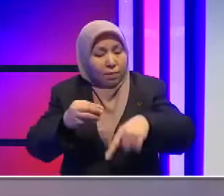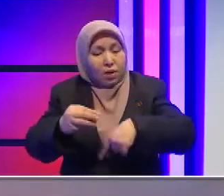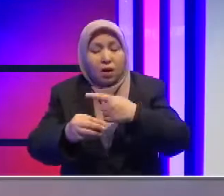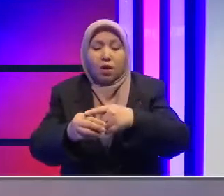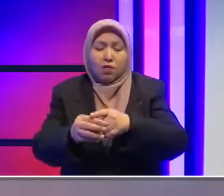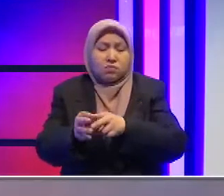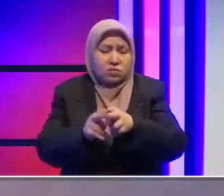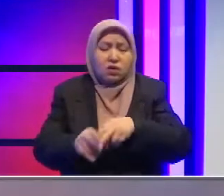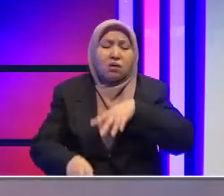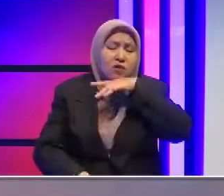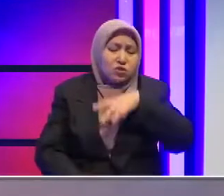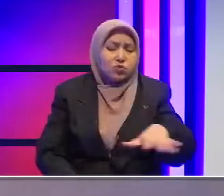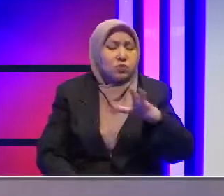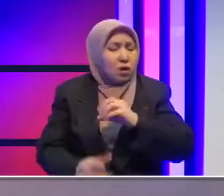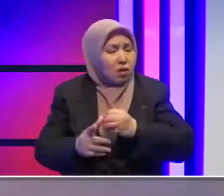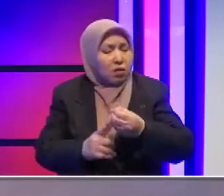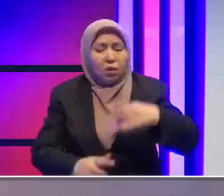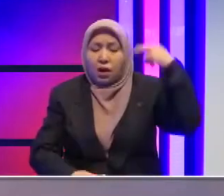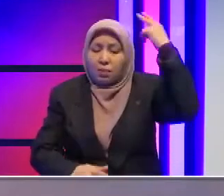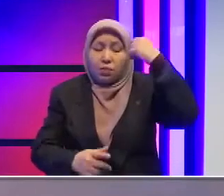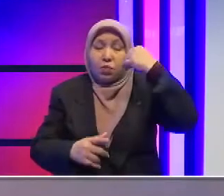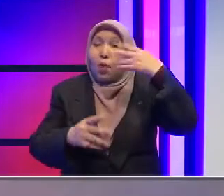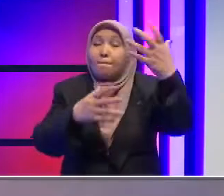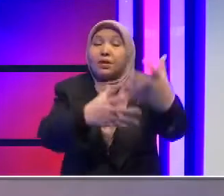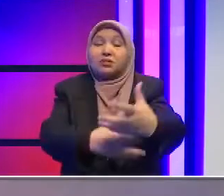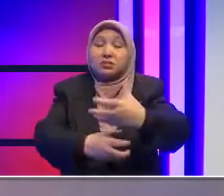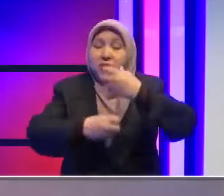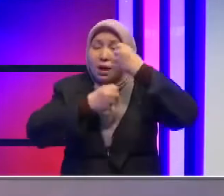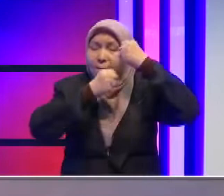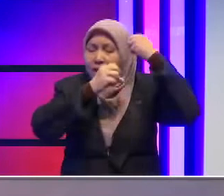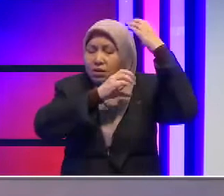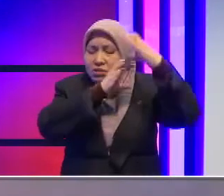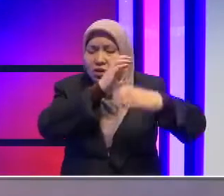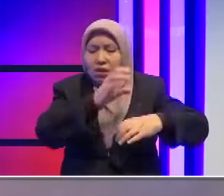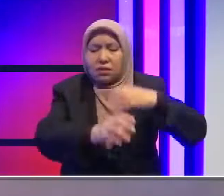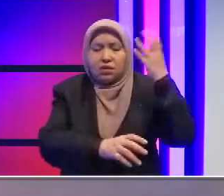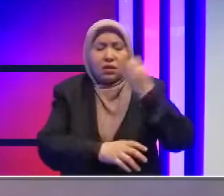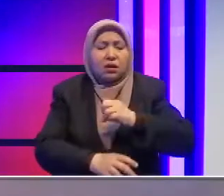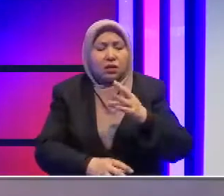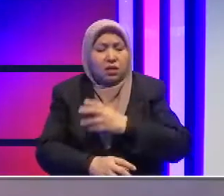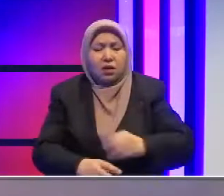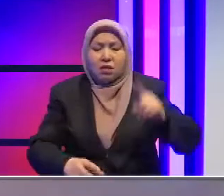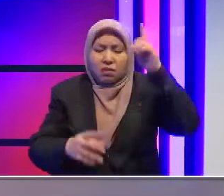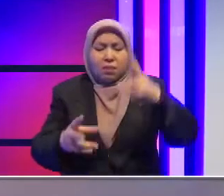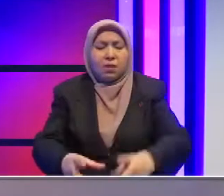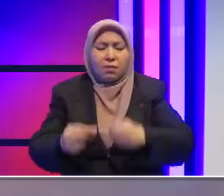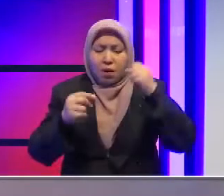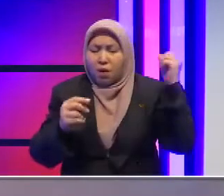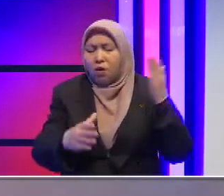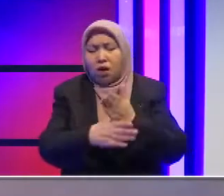فينسخ الله ما يلقي الشيطان ثم